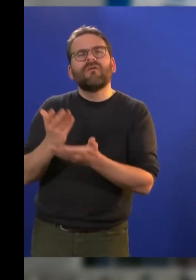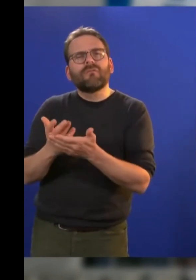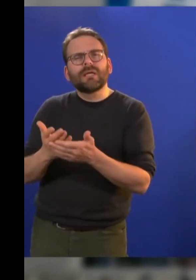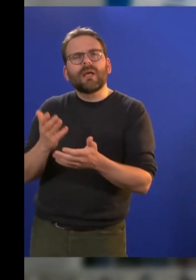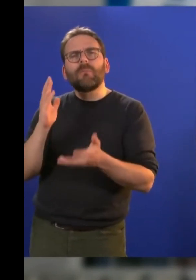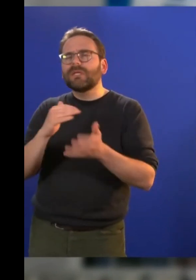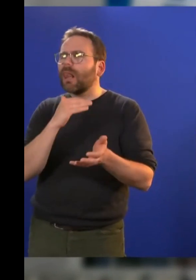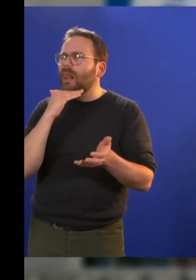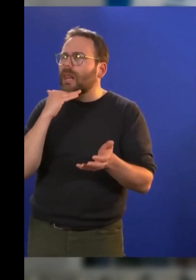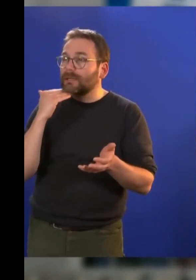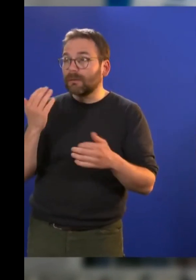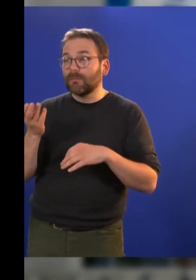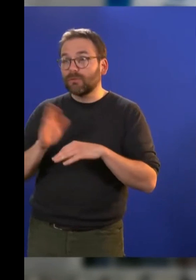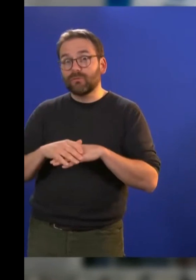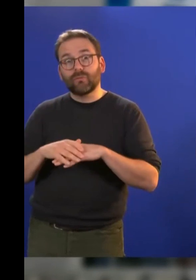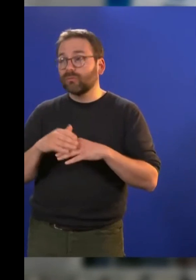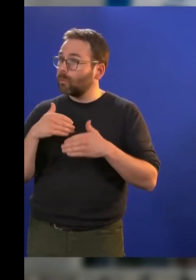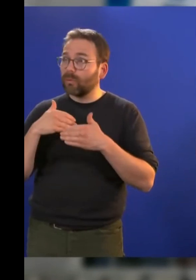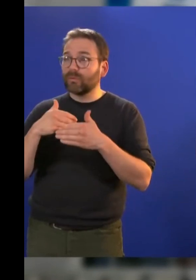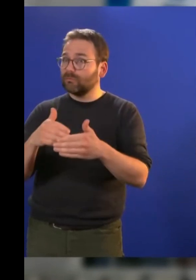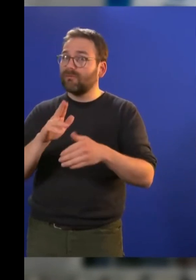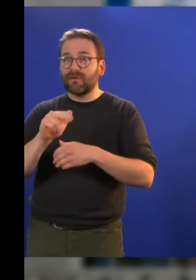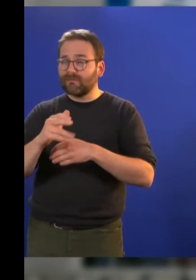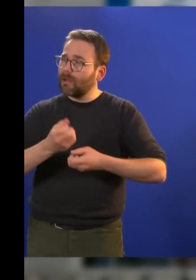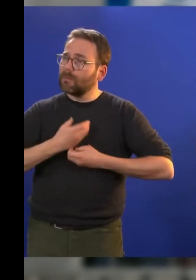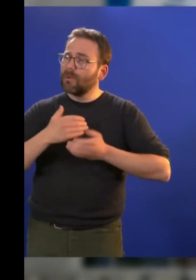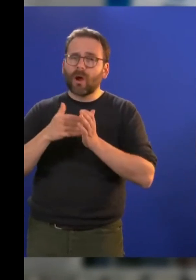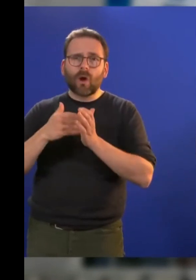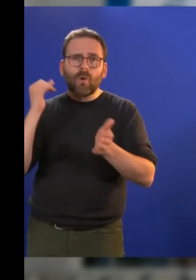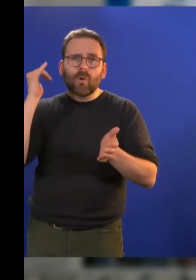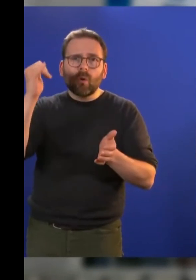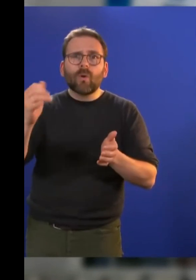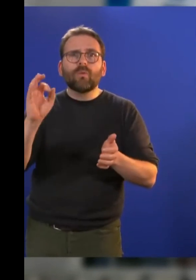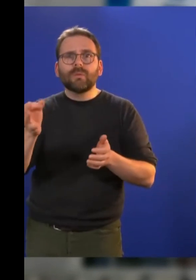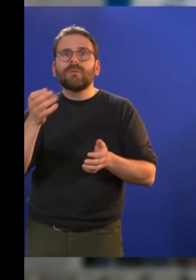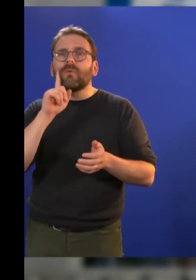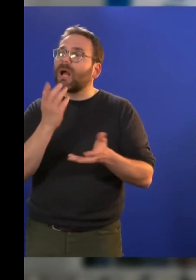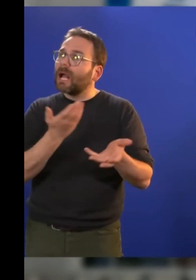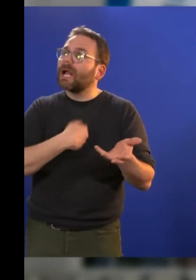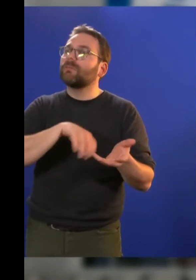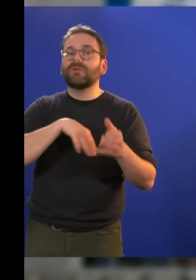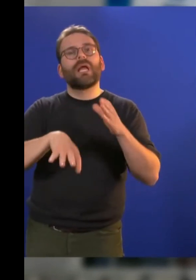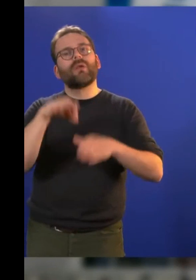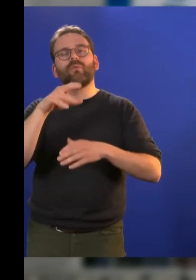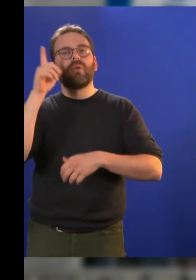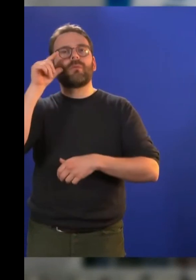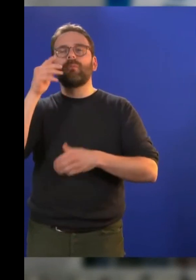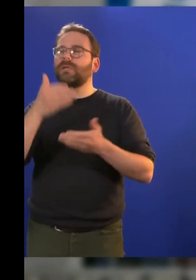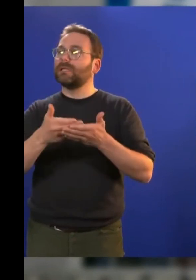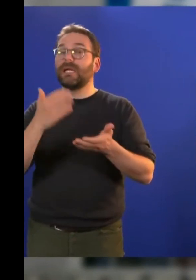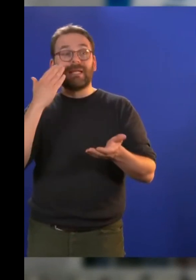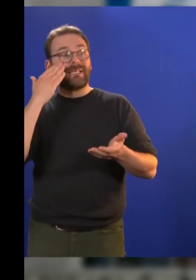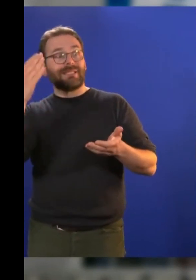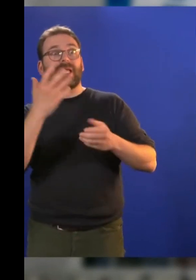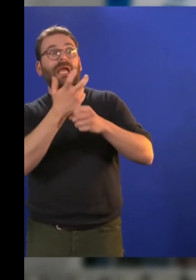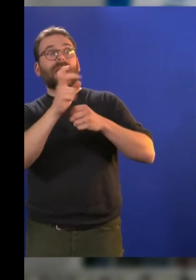que ça lasse, mais nous allons en continuer d'en parler longtemps, parce qu'il est de la responsabilité des élus de la République, quand il y a